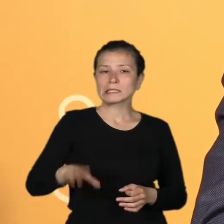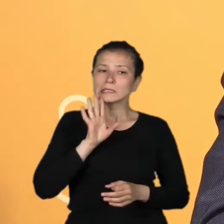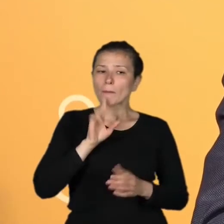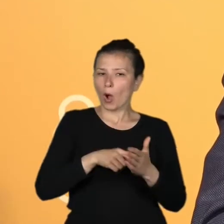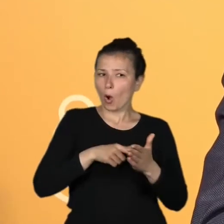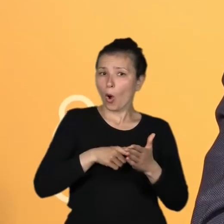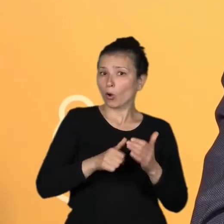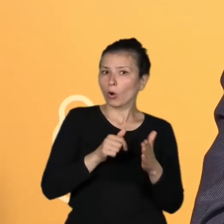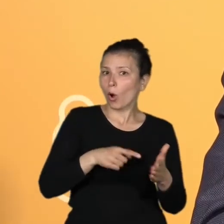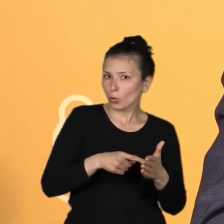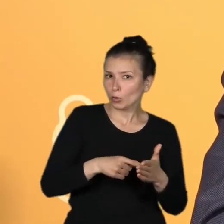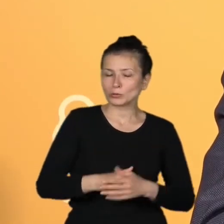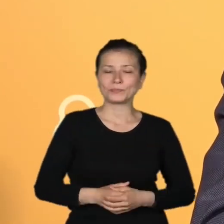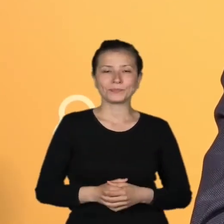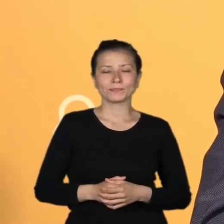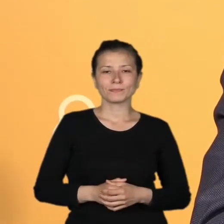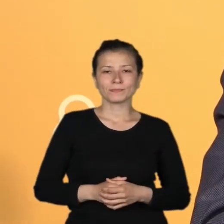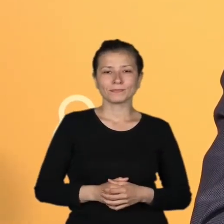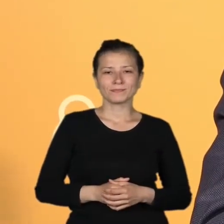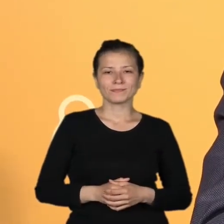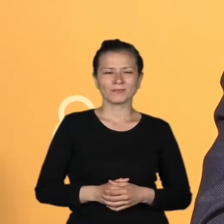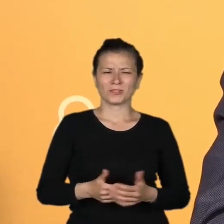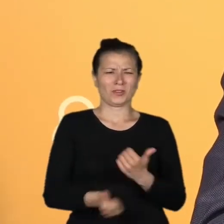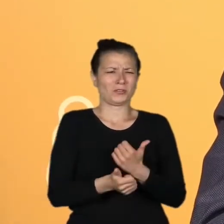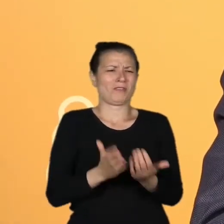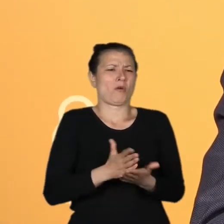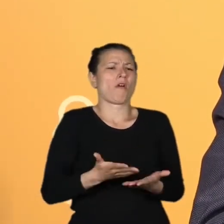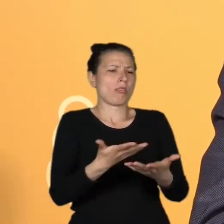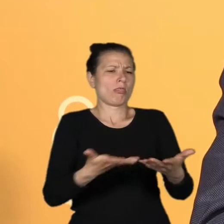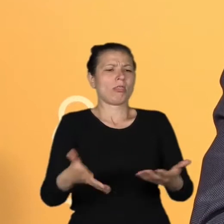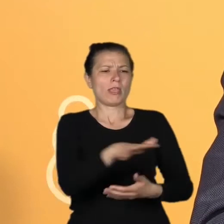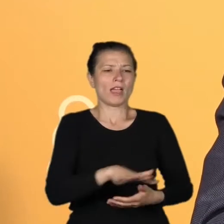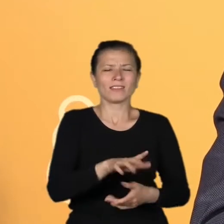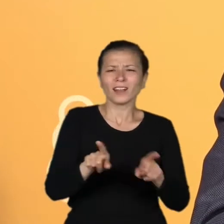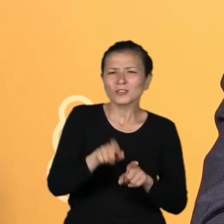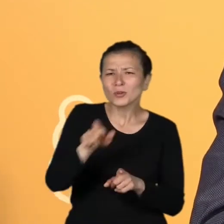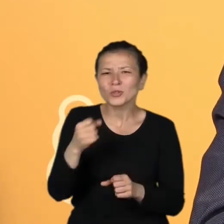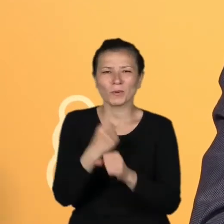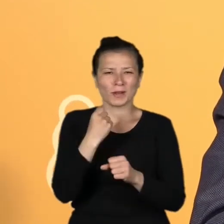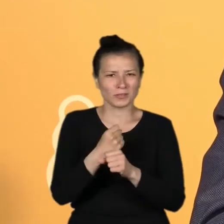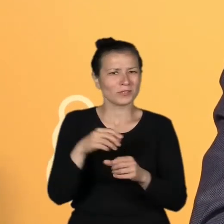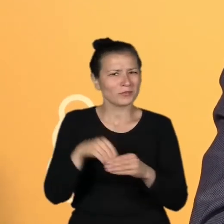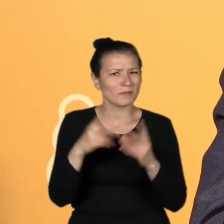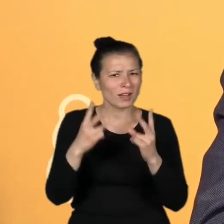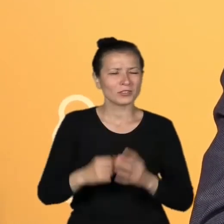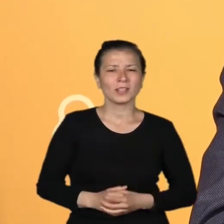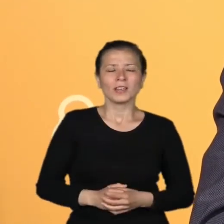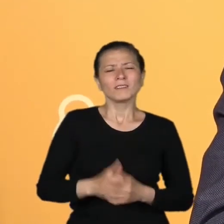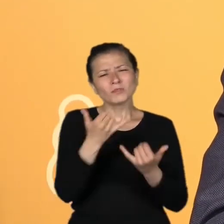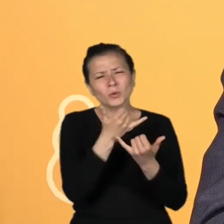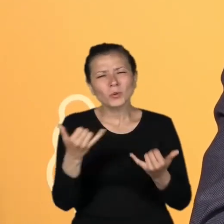na tym polega, że to nie chodzi tylko o tereny, ale też o pracowników, prawda? O różne takie rzeczy,